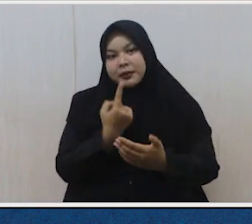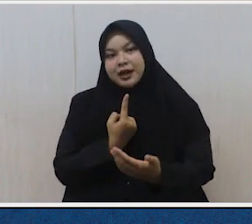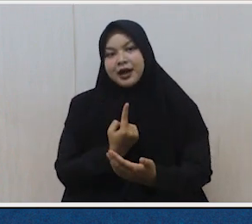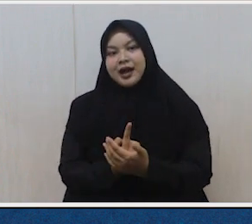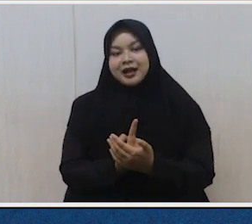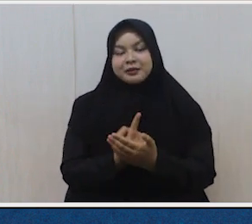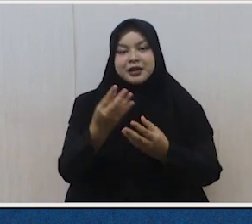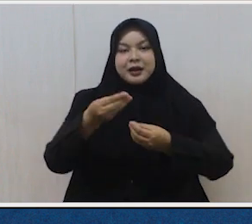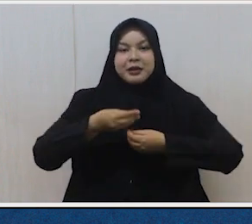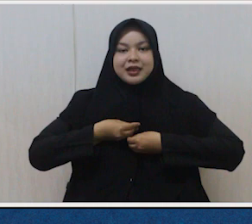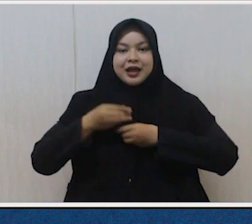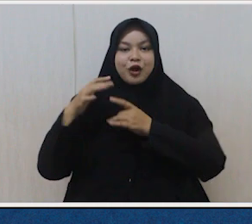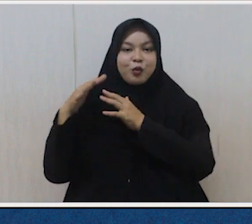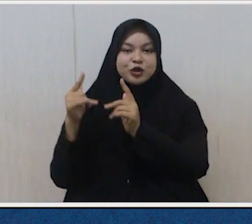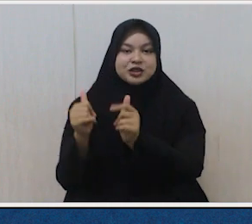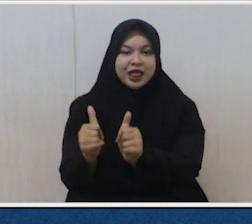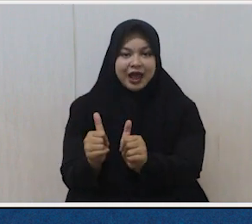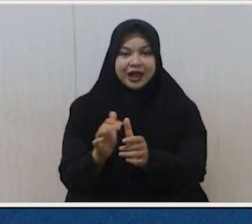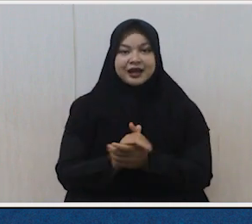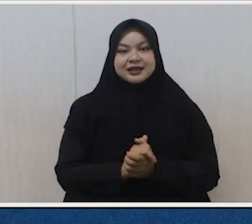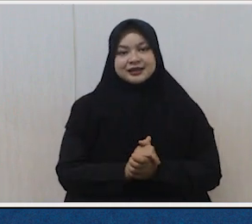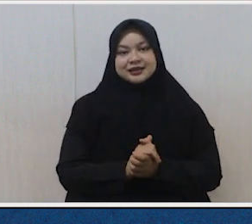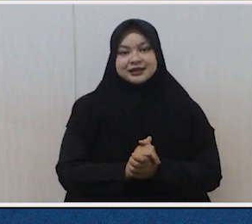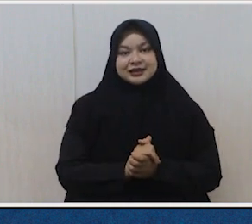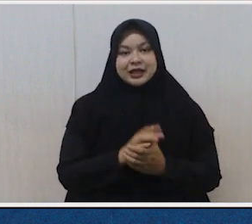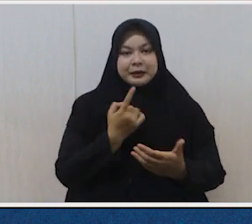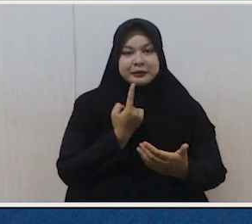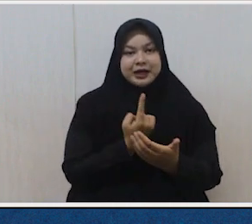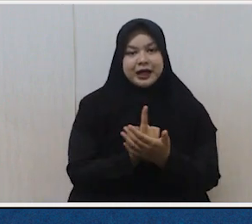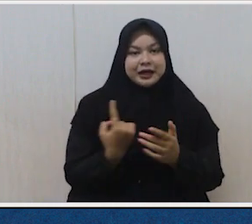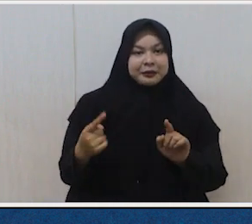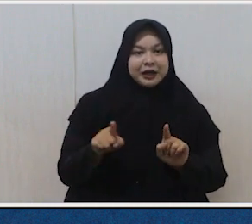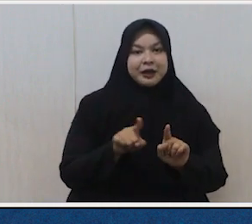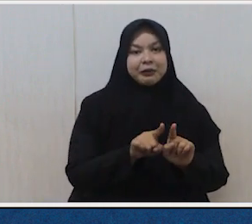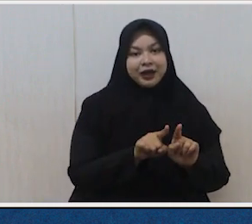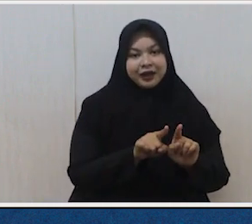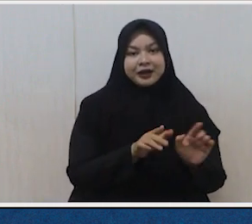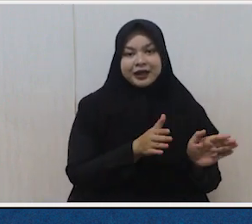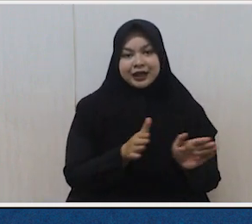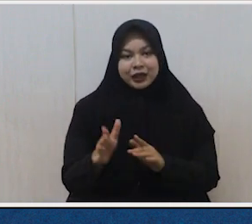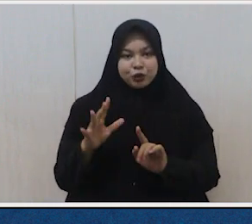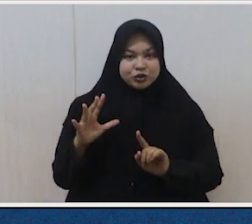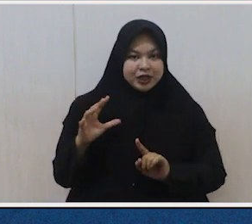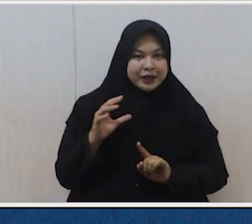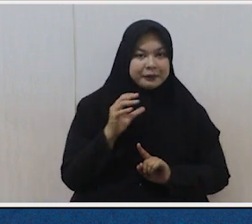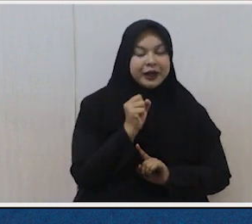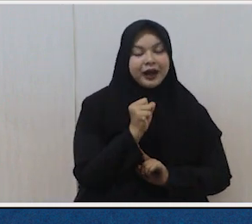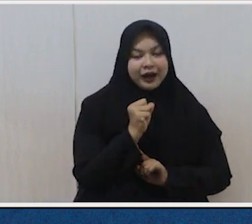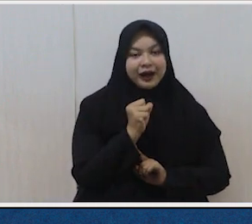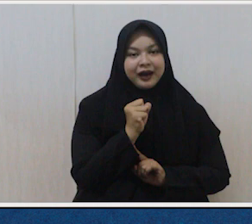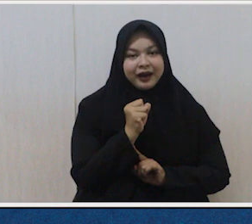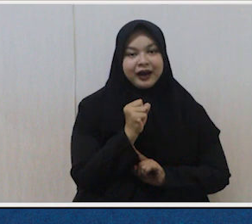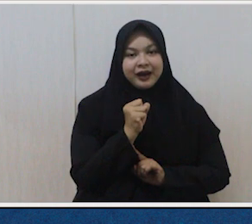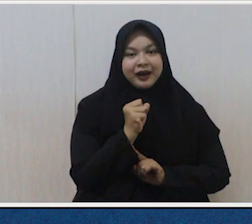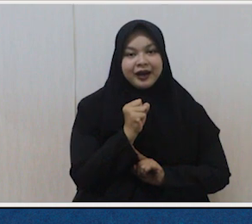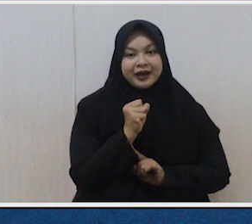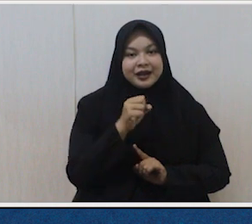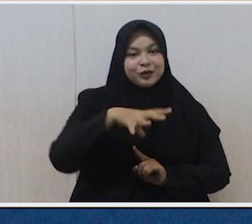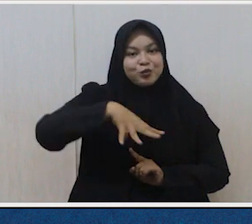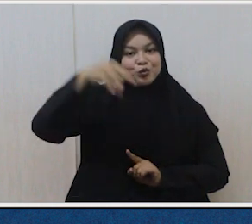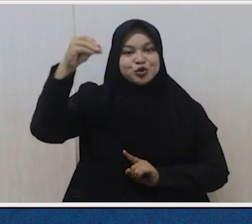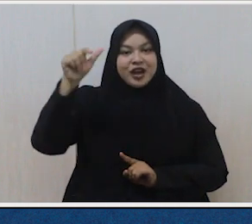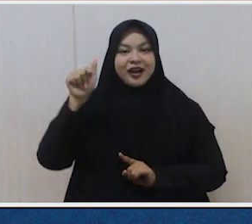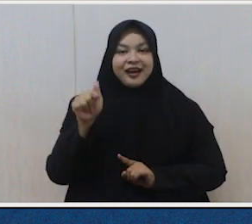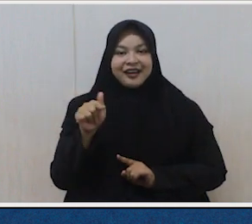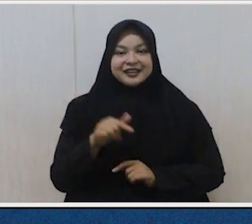bahwa saya berhak atas akomodasi yang layak selain juga berhak atas pendampingan hukum Saya pikir itu capaian itunya tuh